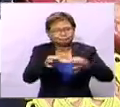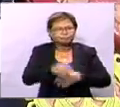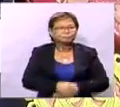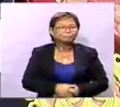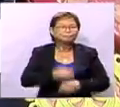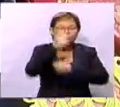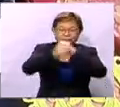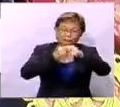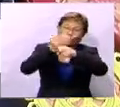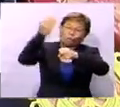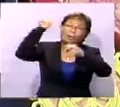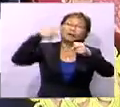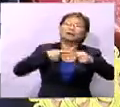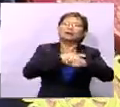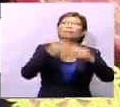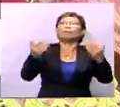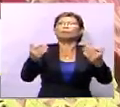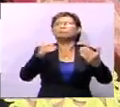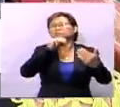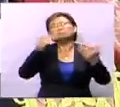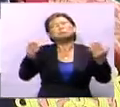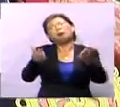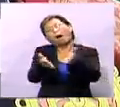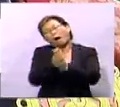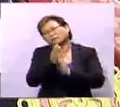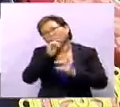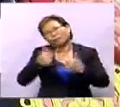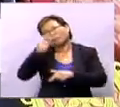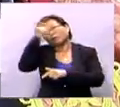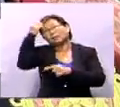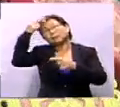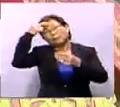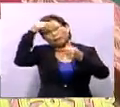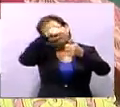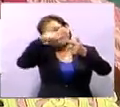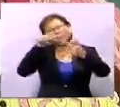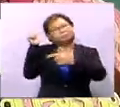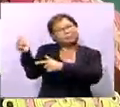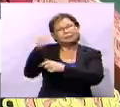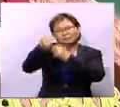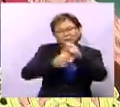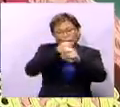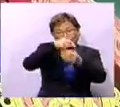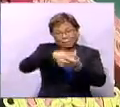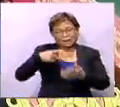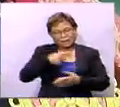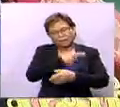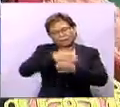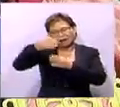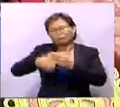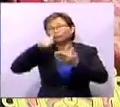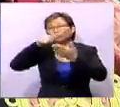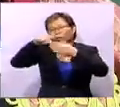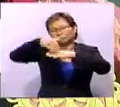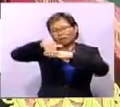Jadi tahun lepas kita mohon tapi tak dibenarkan atas sebab-sebab yang tersendiri. Jadi tahun ini memang kita telah pun hantar